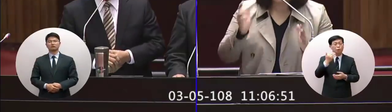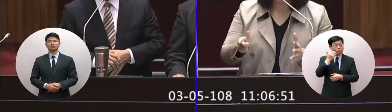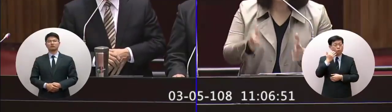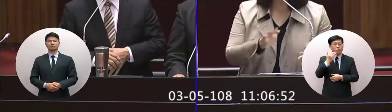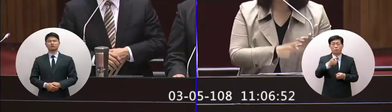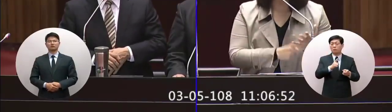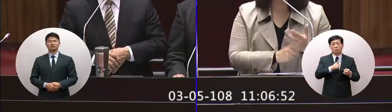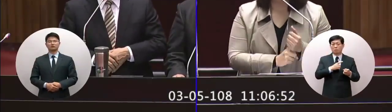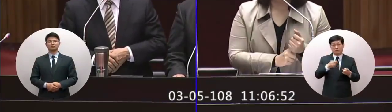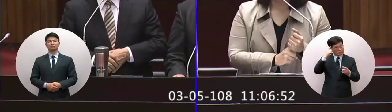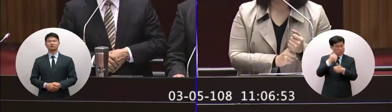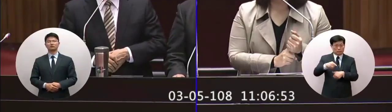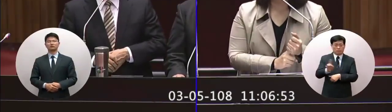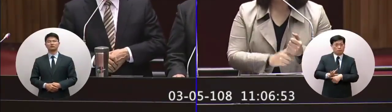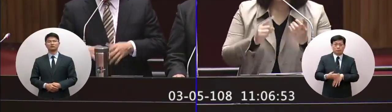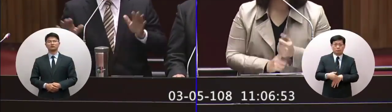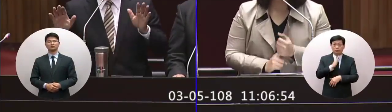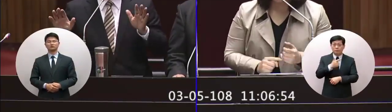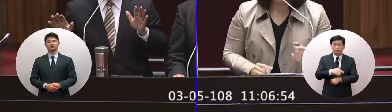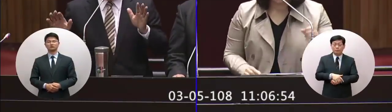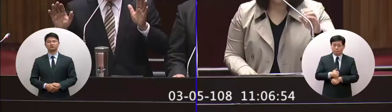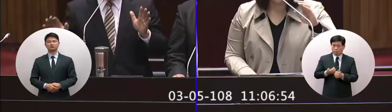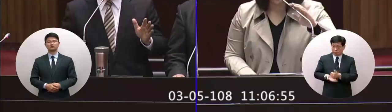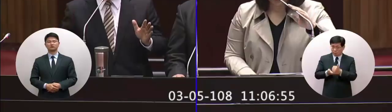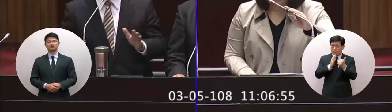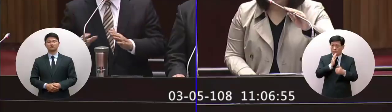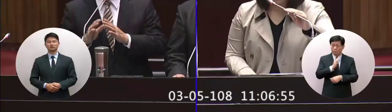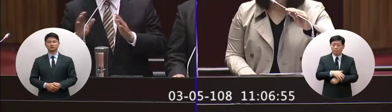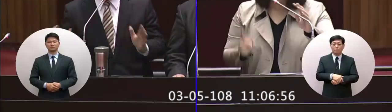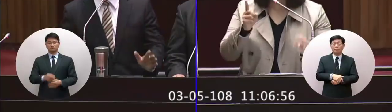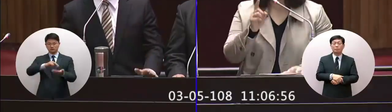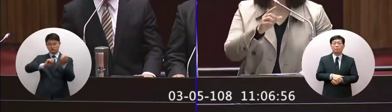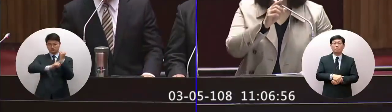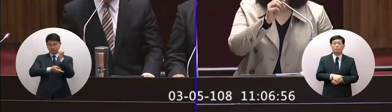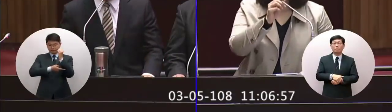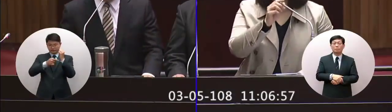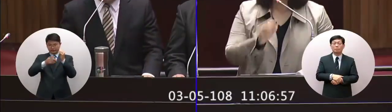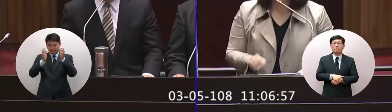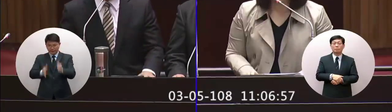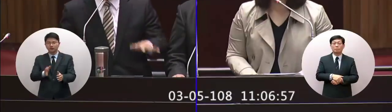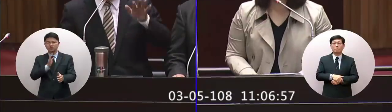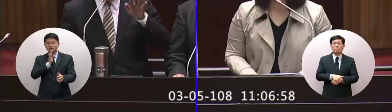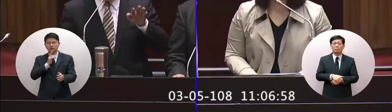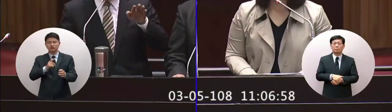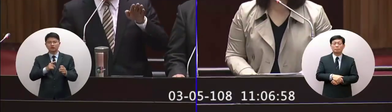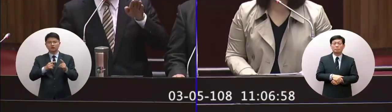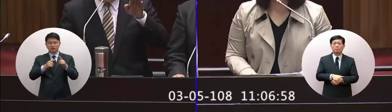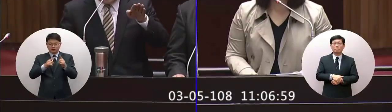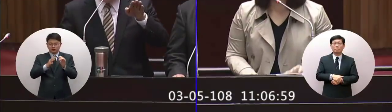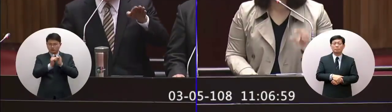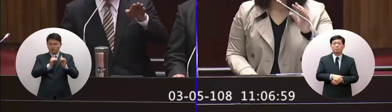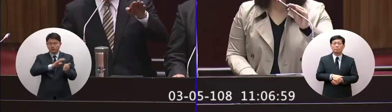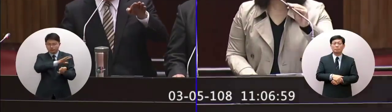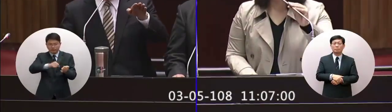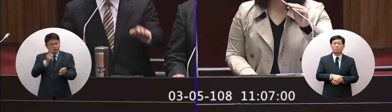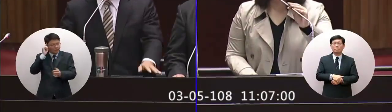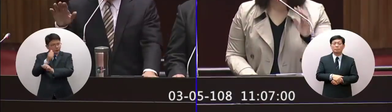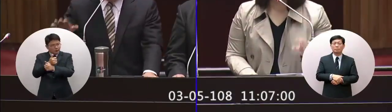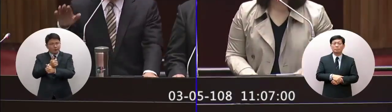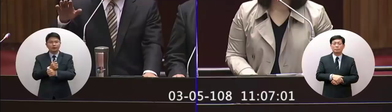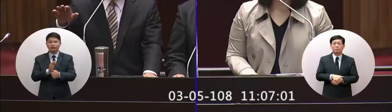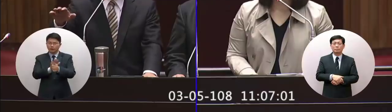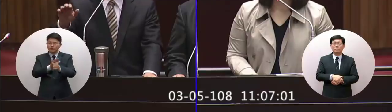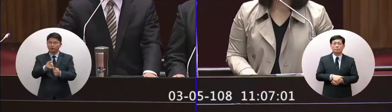如果就说你不会有这样的考量嘛，就是还是尊重嘛。 立法是要为全体国人考量，为国家长治久